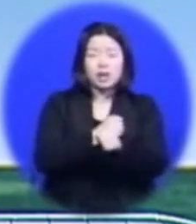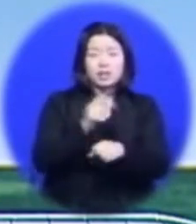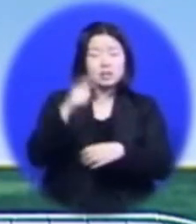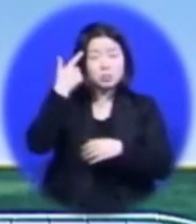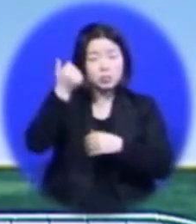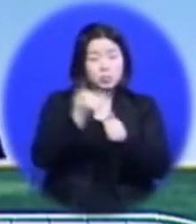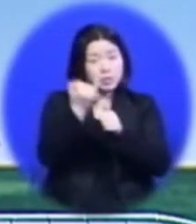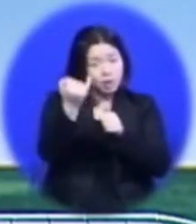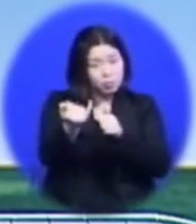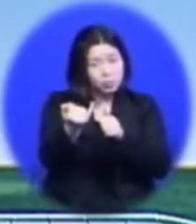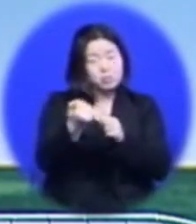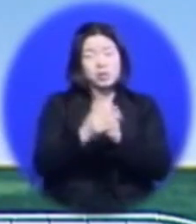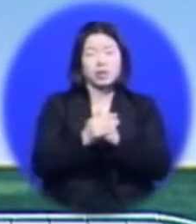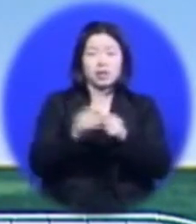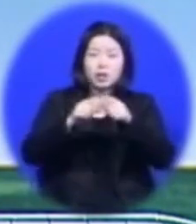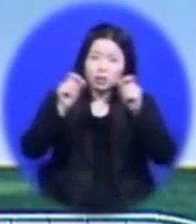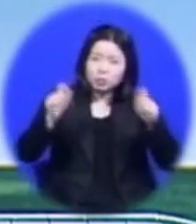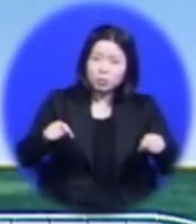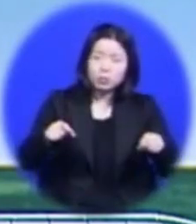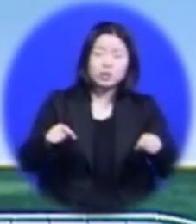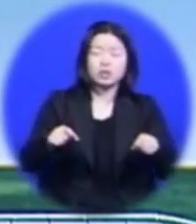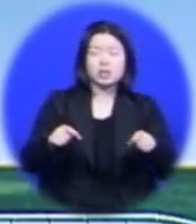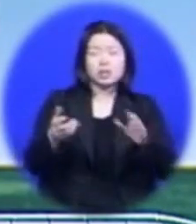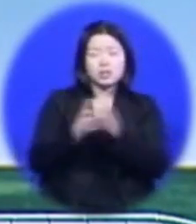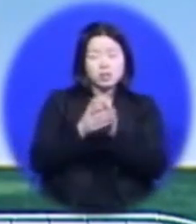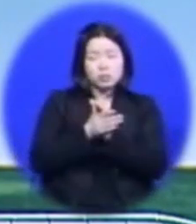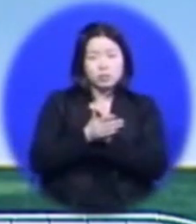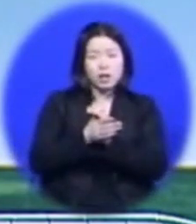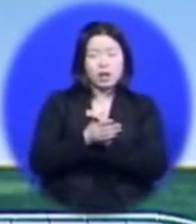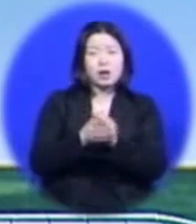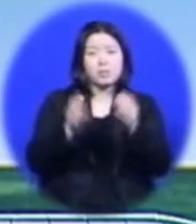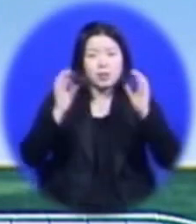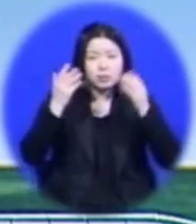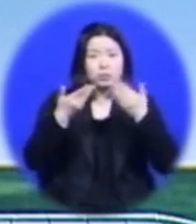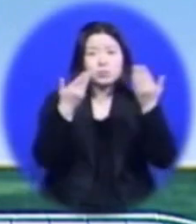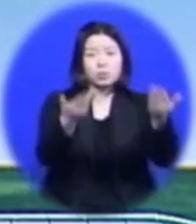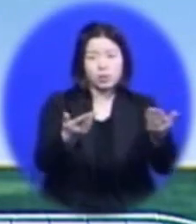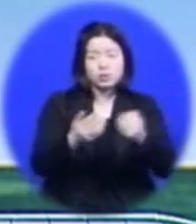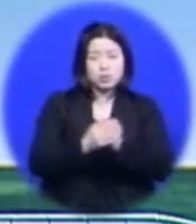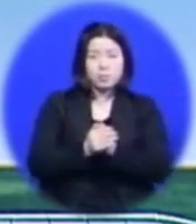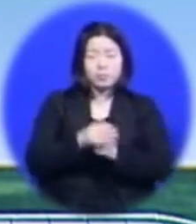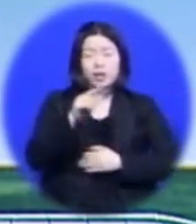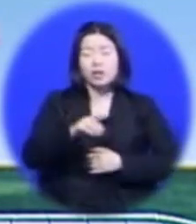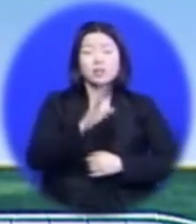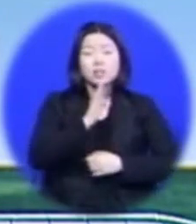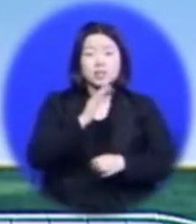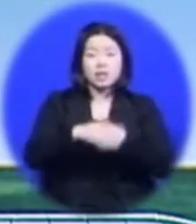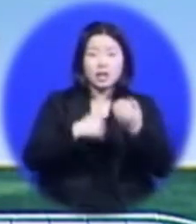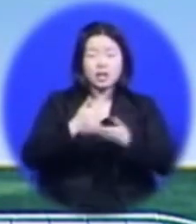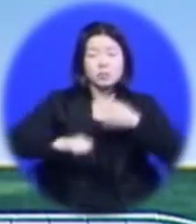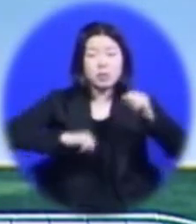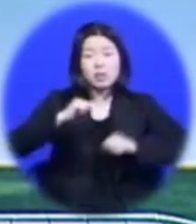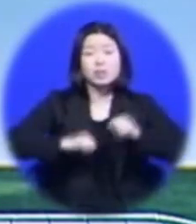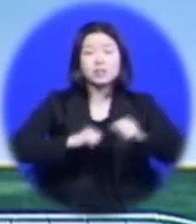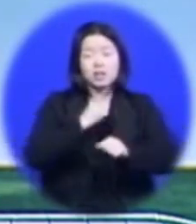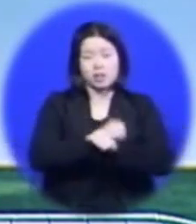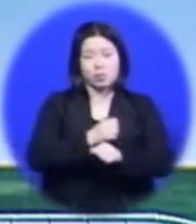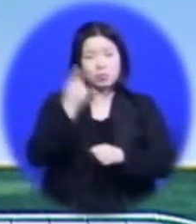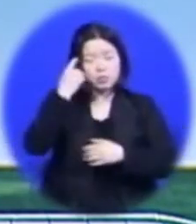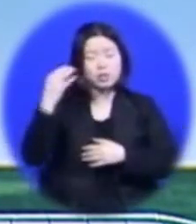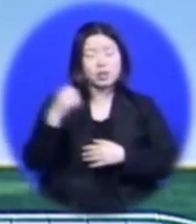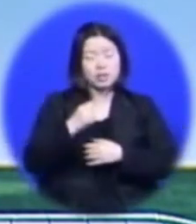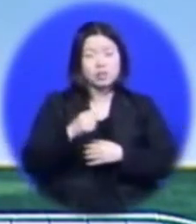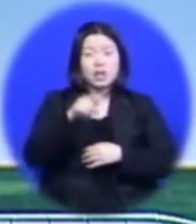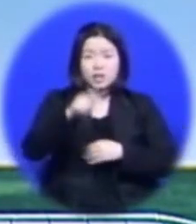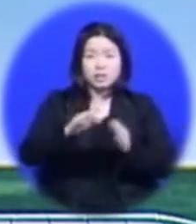사모님에게 그 동기들이 다 정말 박수를 보냈어요. 이건 진짜 하나님의 역사구나.